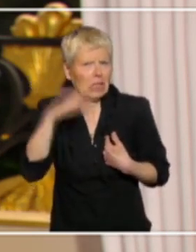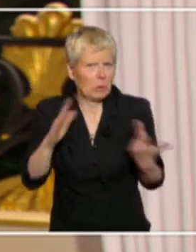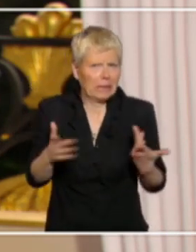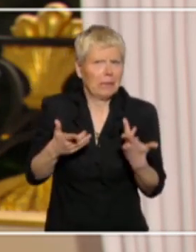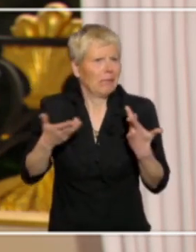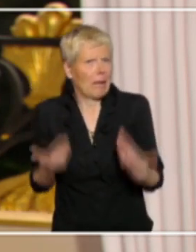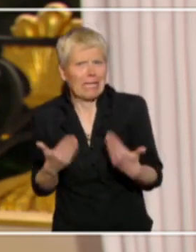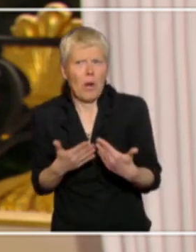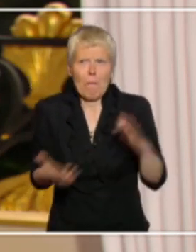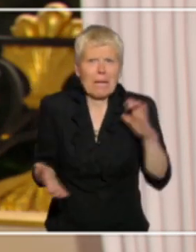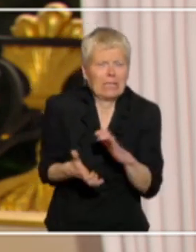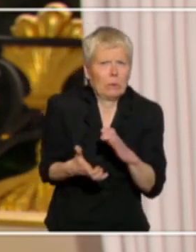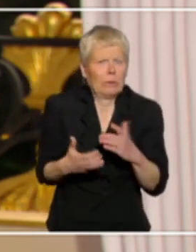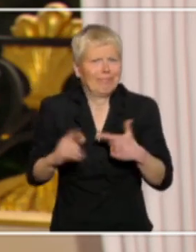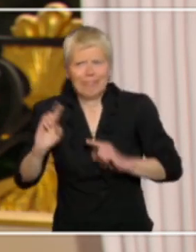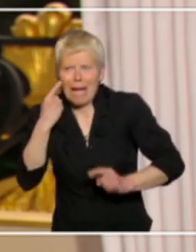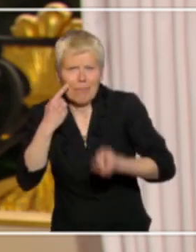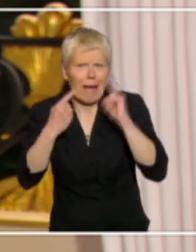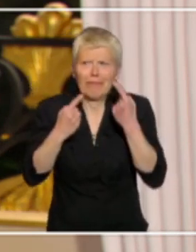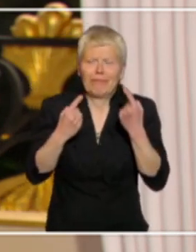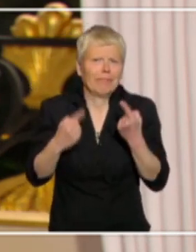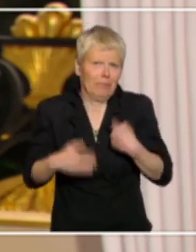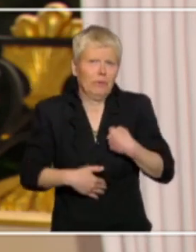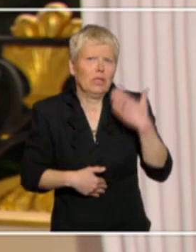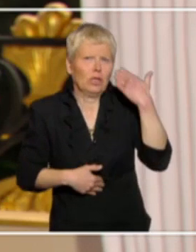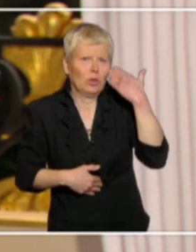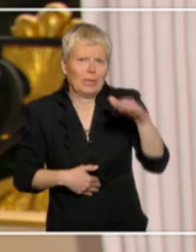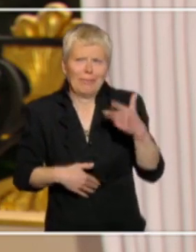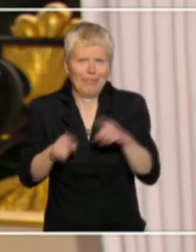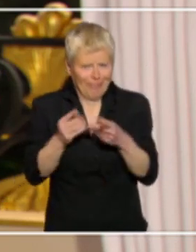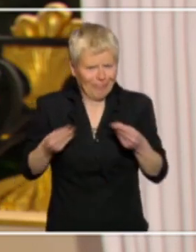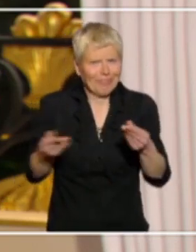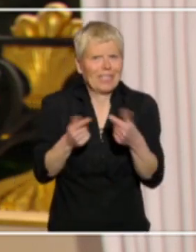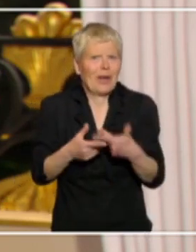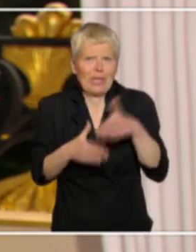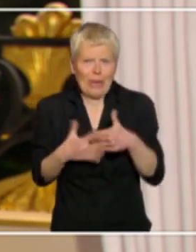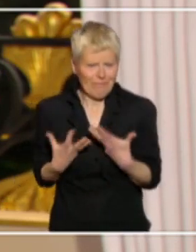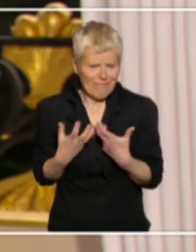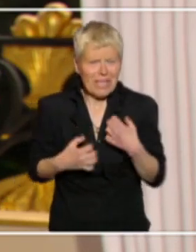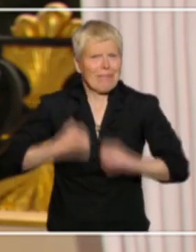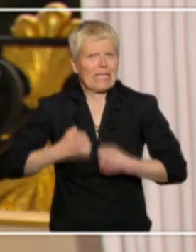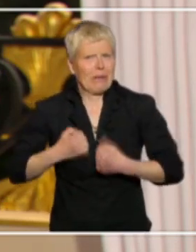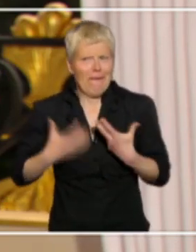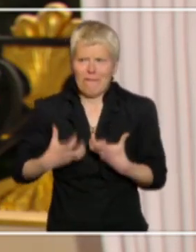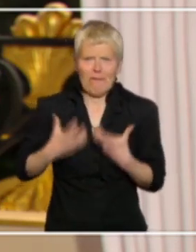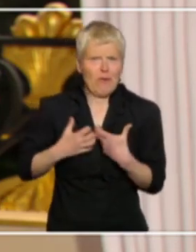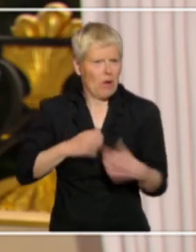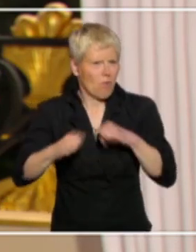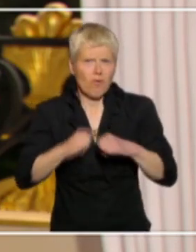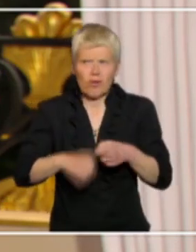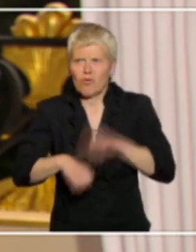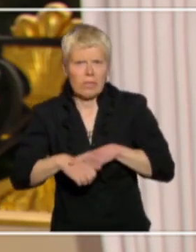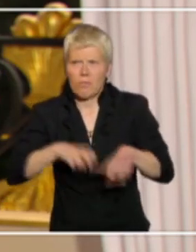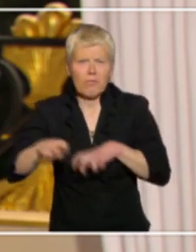les pressions je sais en quelque sorte l'espèce de fausse impatience qui voudrait que il faut réagir à chaque